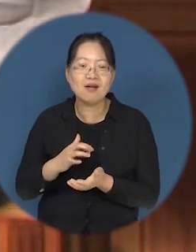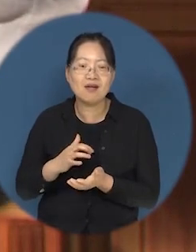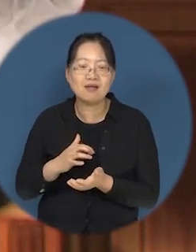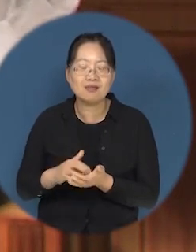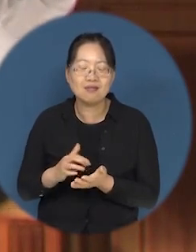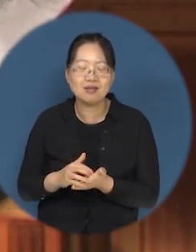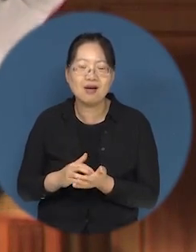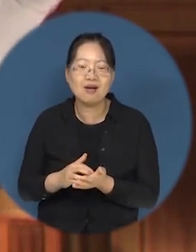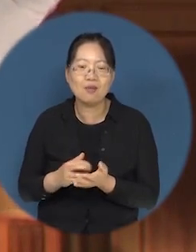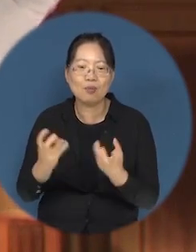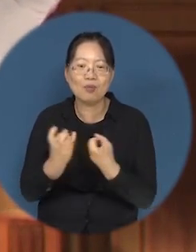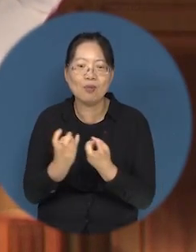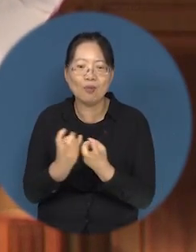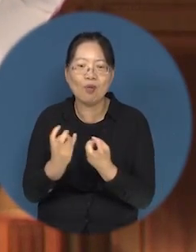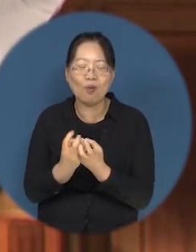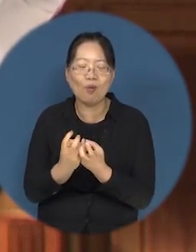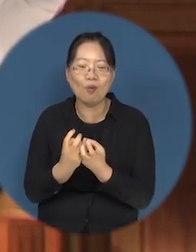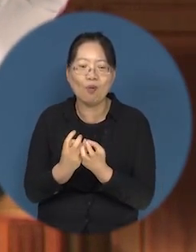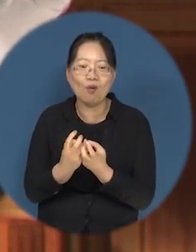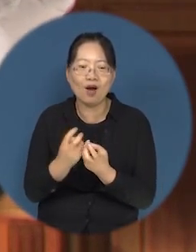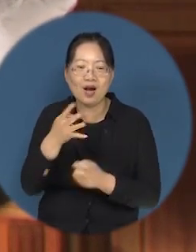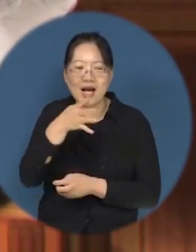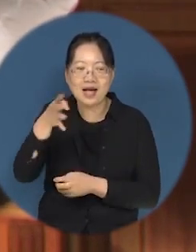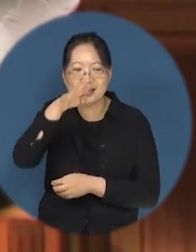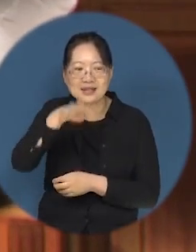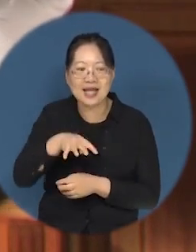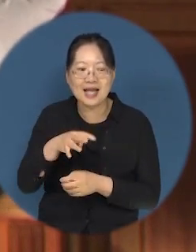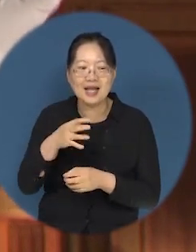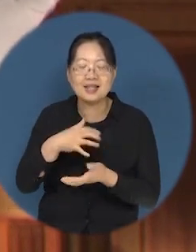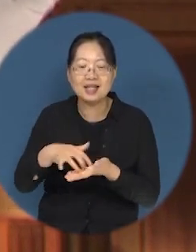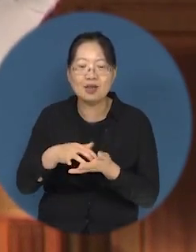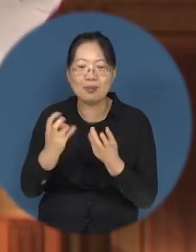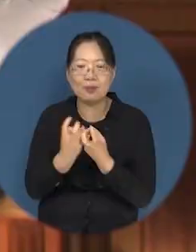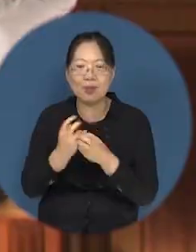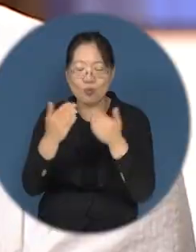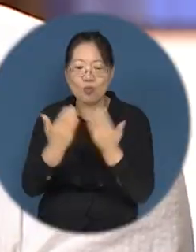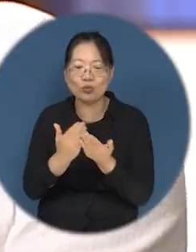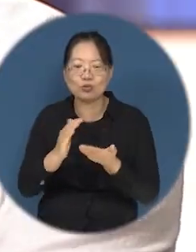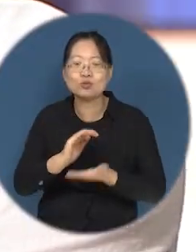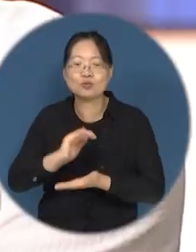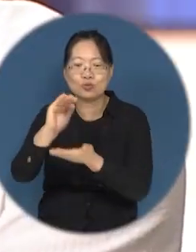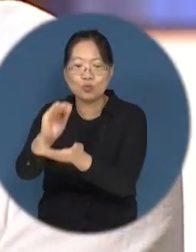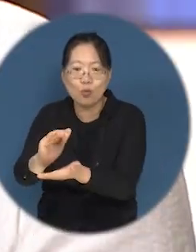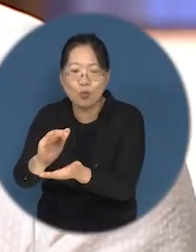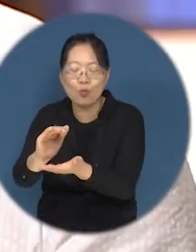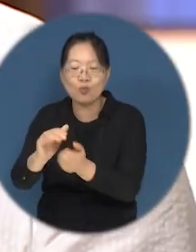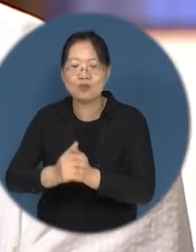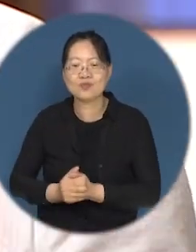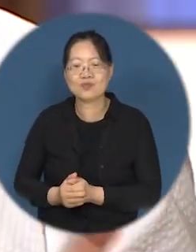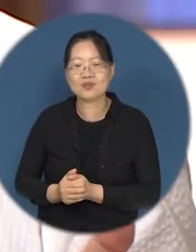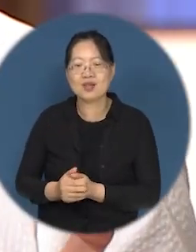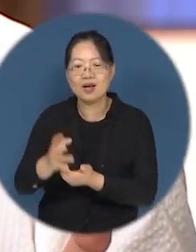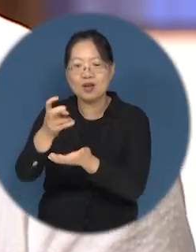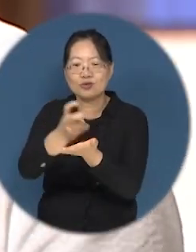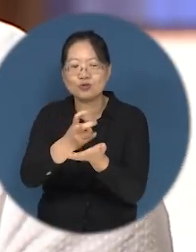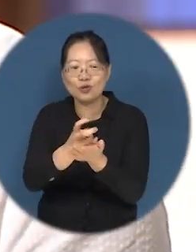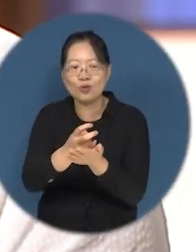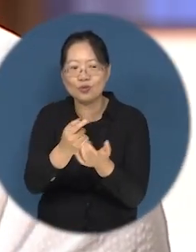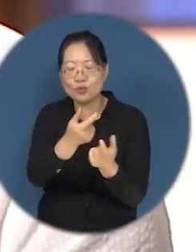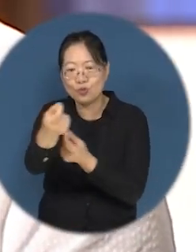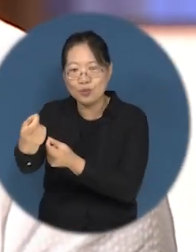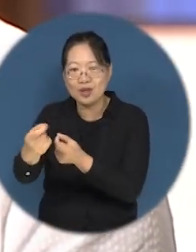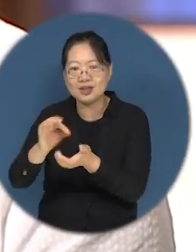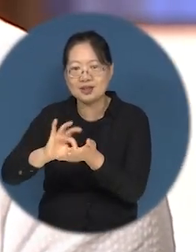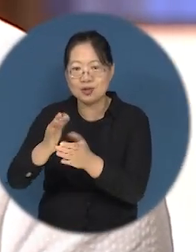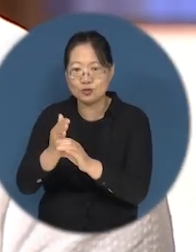계산하는 엑셀로 계산할 수 있는 그런 모든 자료 다 드리거든요. 그러면 이제 그거 갖고서 하면 규정은 똑같이 적용되기